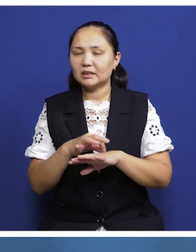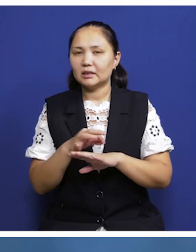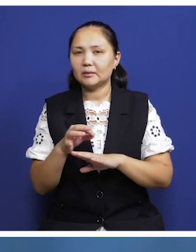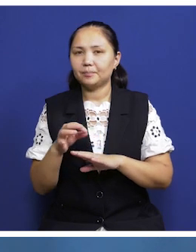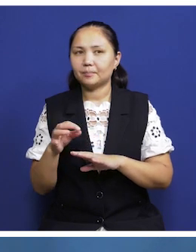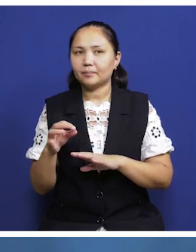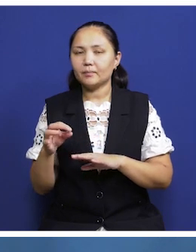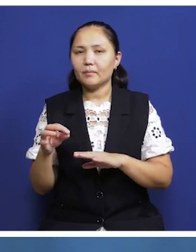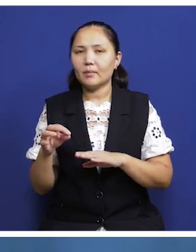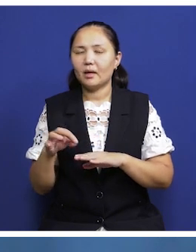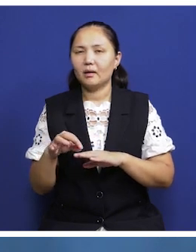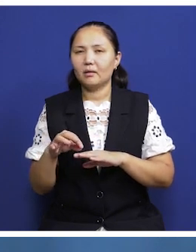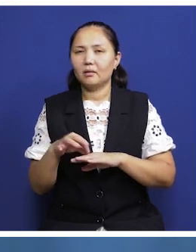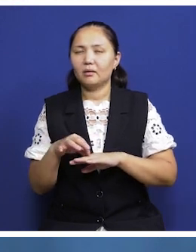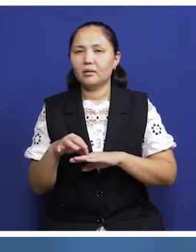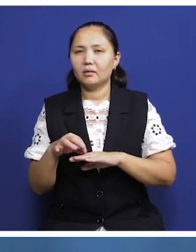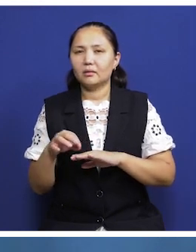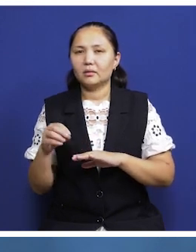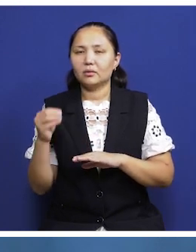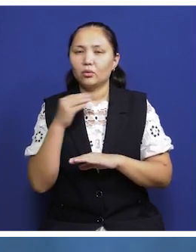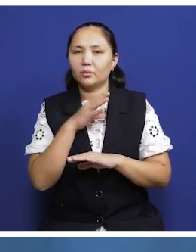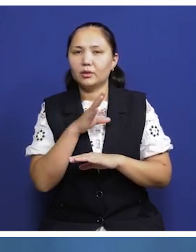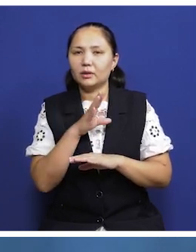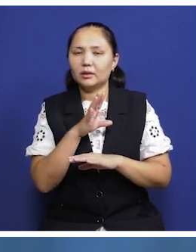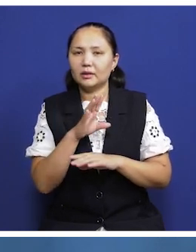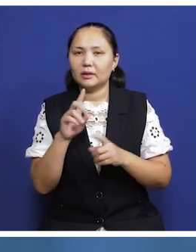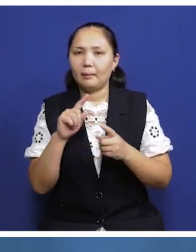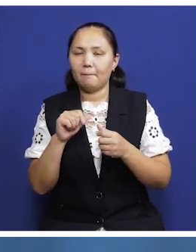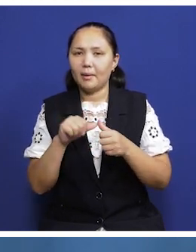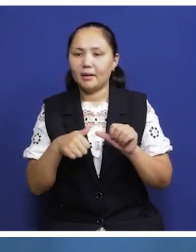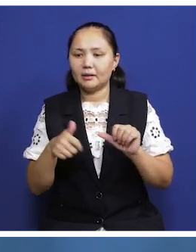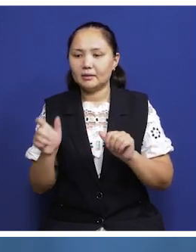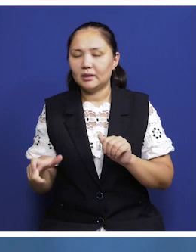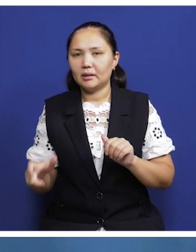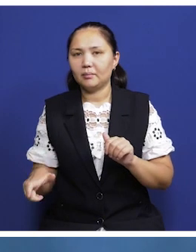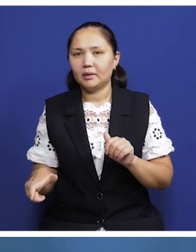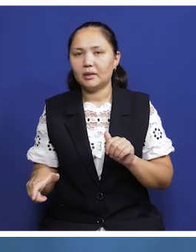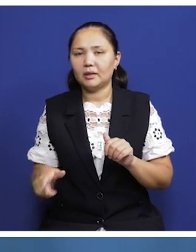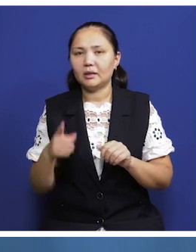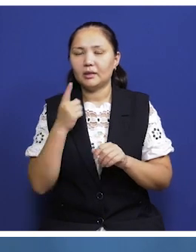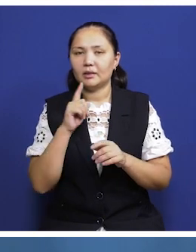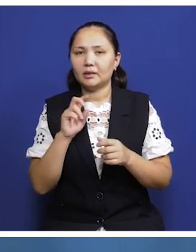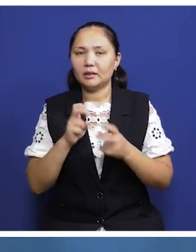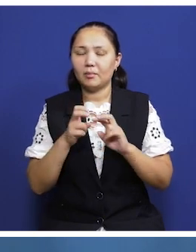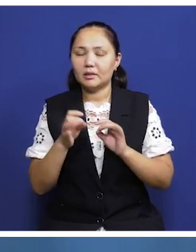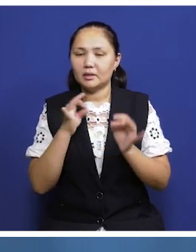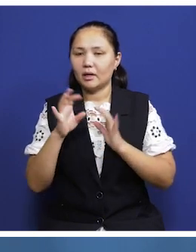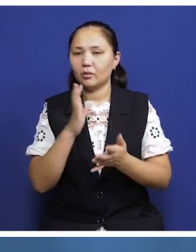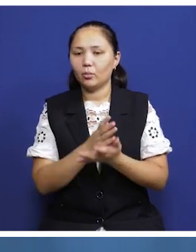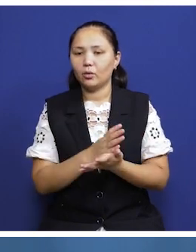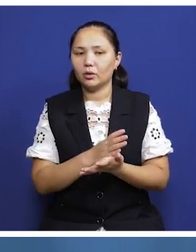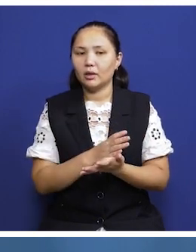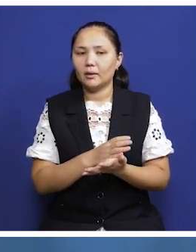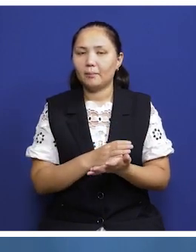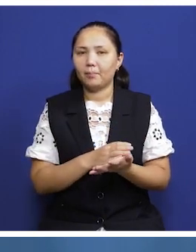шіркейлердің шамадан тыс көбейіп тұрғындардың мазасын алып жатқандығы бойынша осында мәселе көтерілген еді. Ол